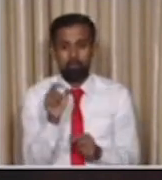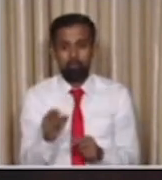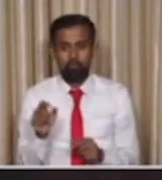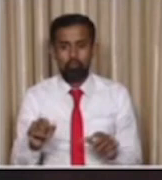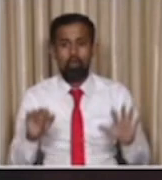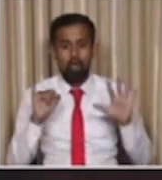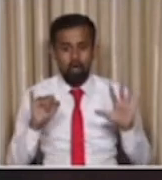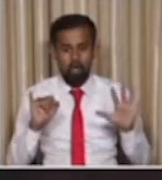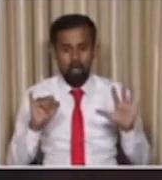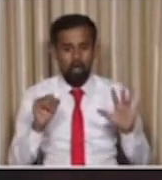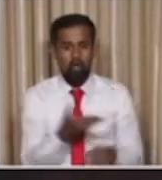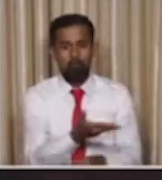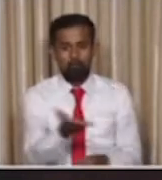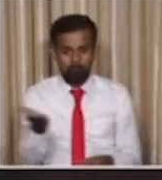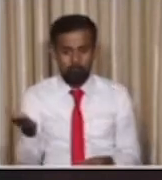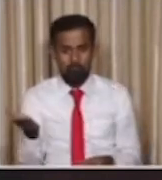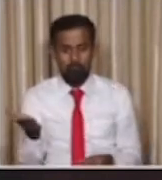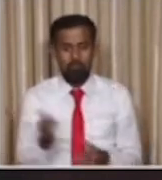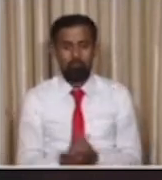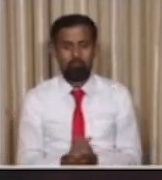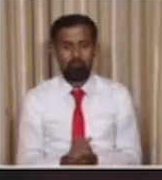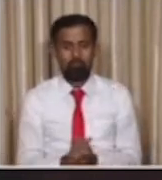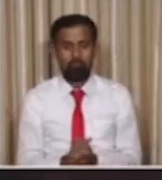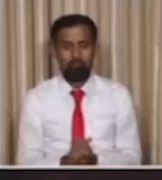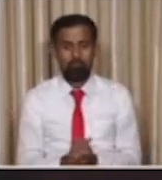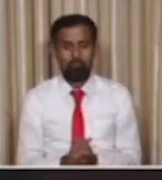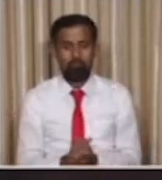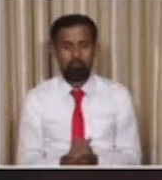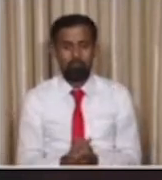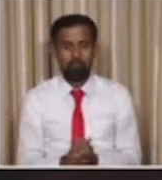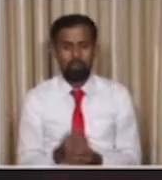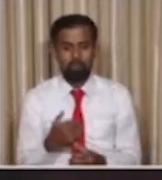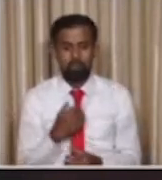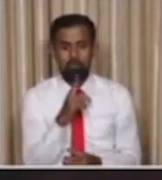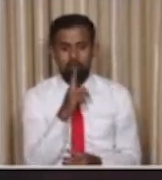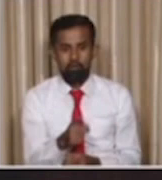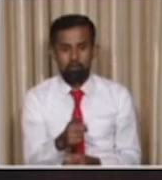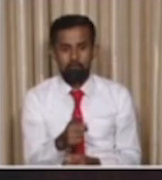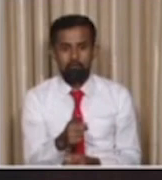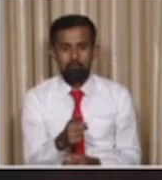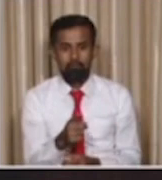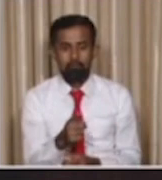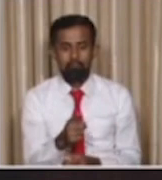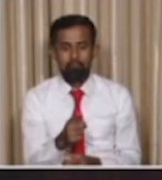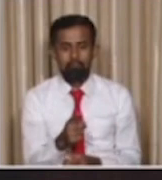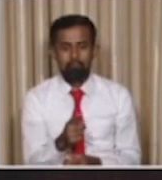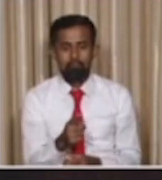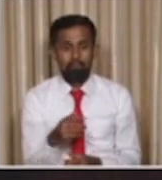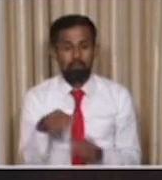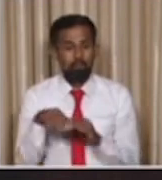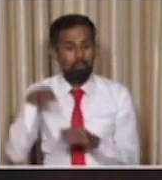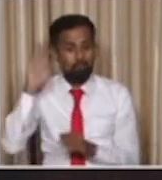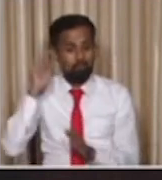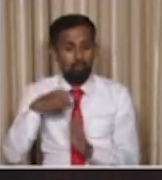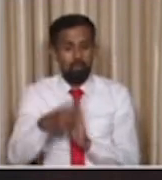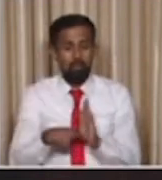6 දෙනෙක් අදටත් මේ පාර්ලිමේන්තුවේ ඇතුලේ ඉන්නවා එතකොට ගරු මන්ත්‍රීතුමනි මම කියන්න හැදුවේ එදා මේ